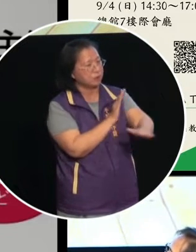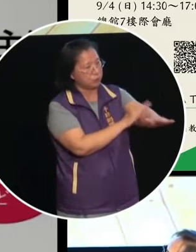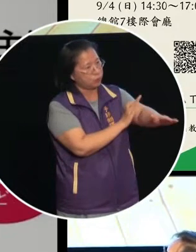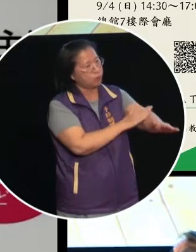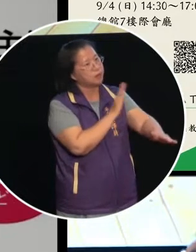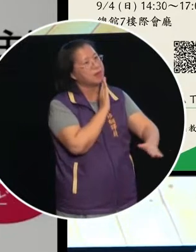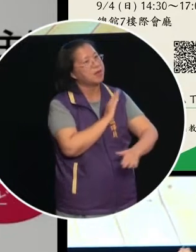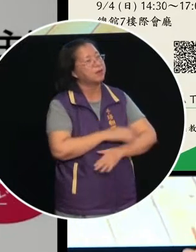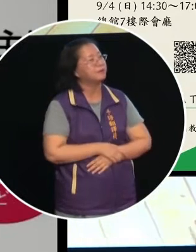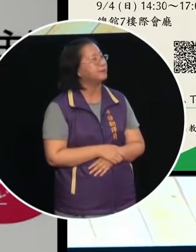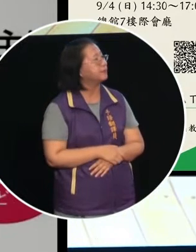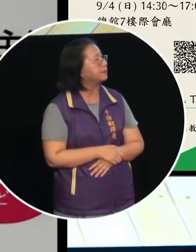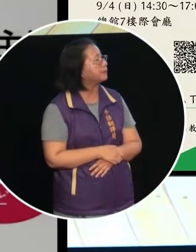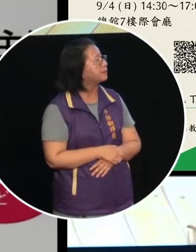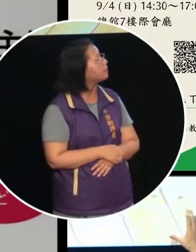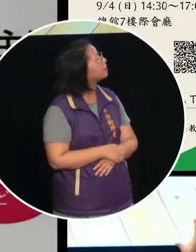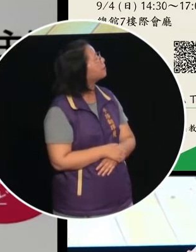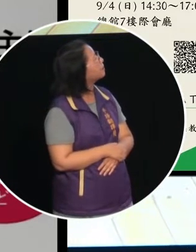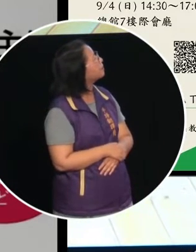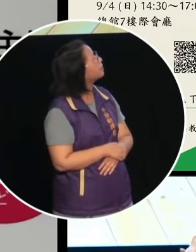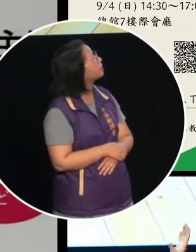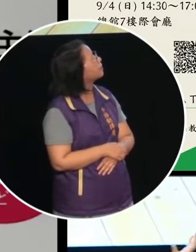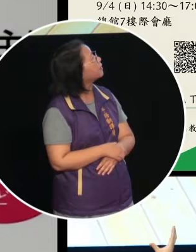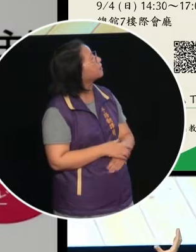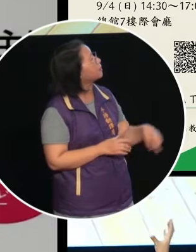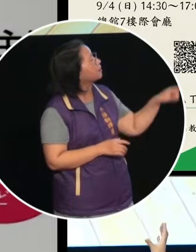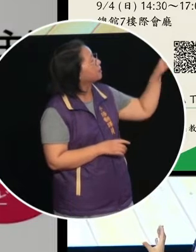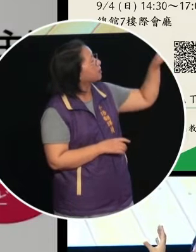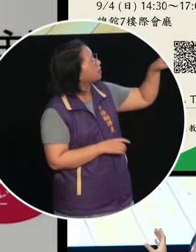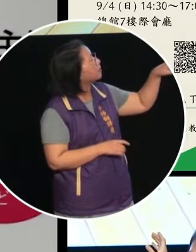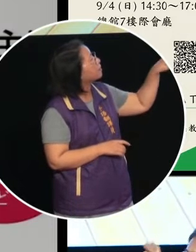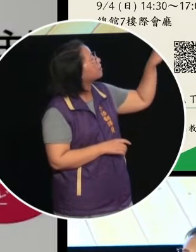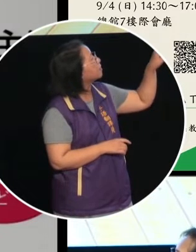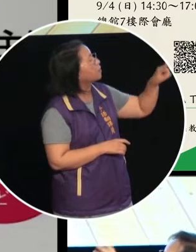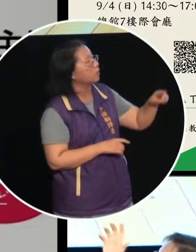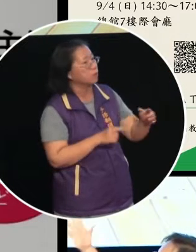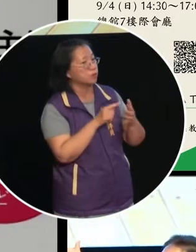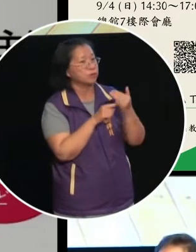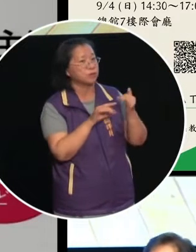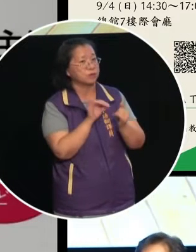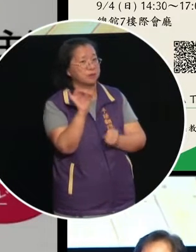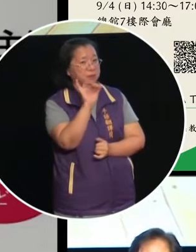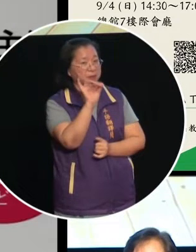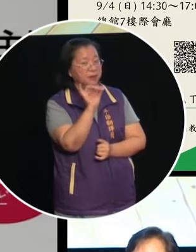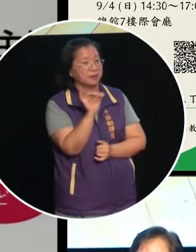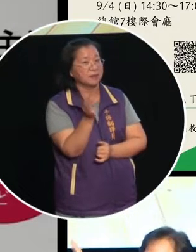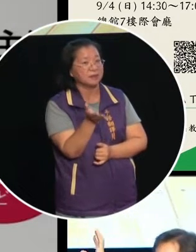呢，这边非主流派也有100多个议员，如果安倍派